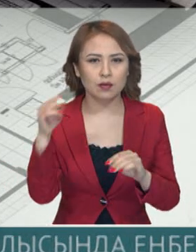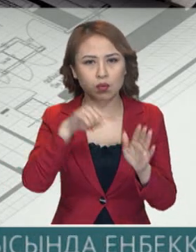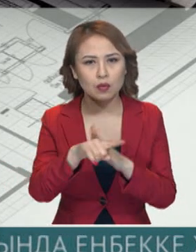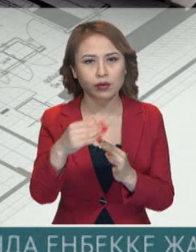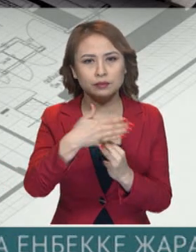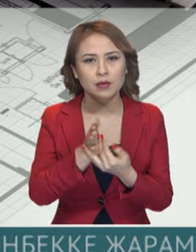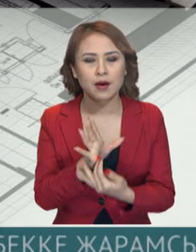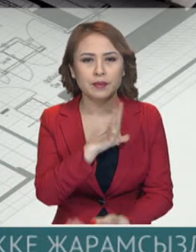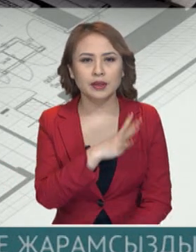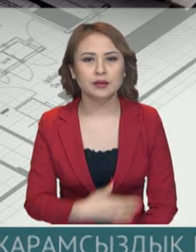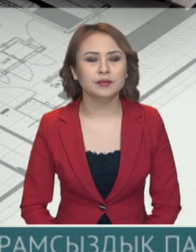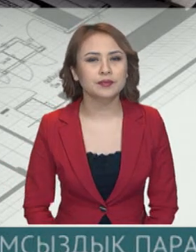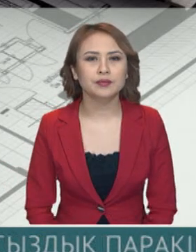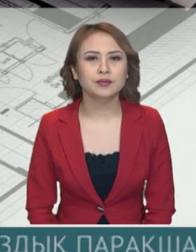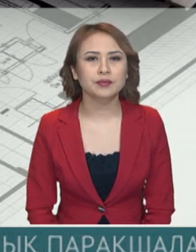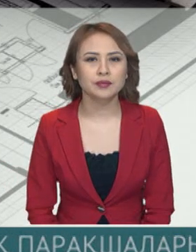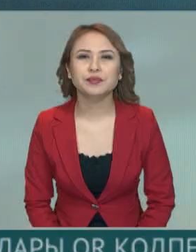арасында бөлінген.